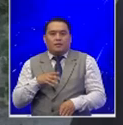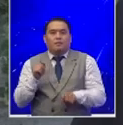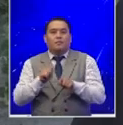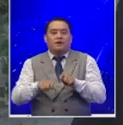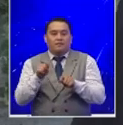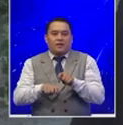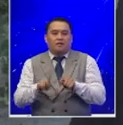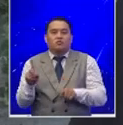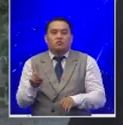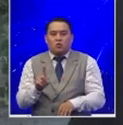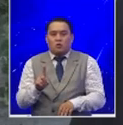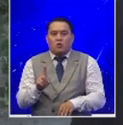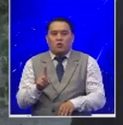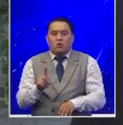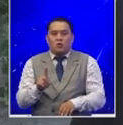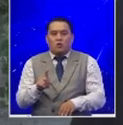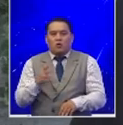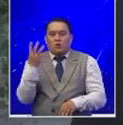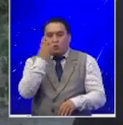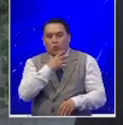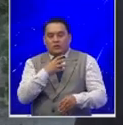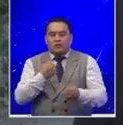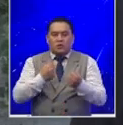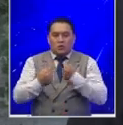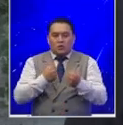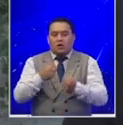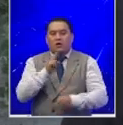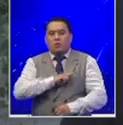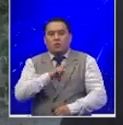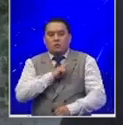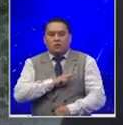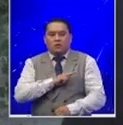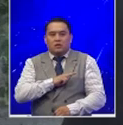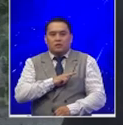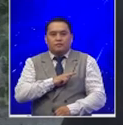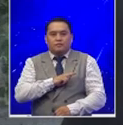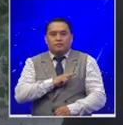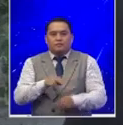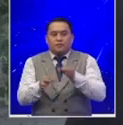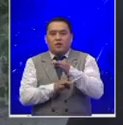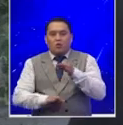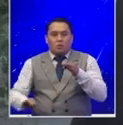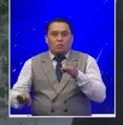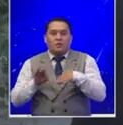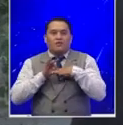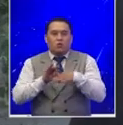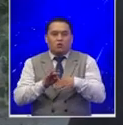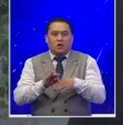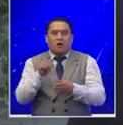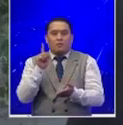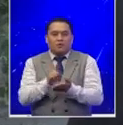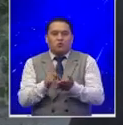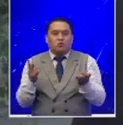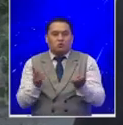проинспектированы, что утеплительные работы по этим трубопроводам проводятся в должном